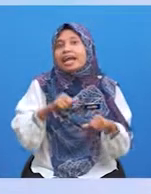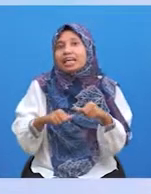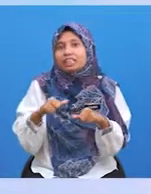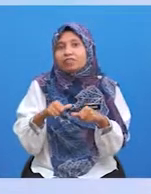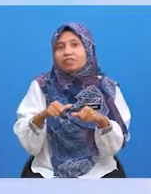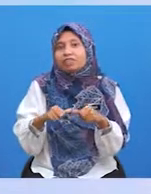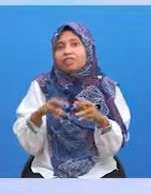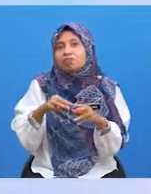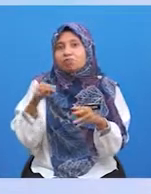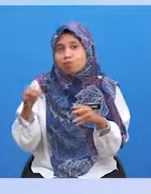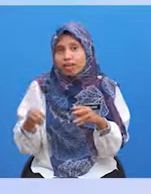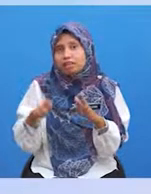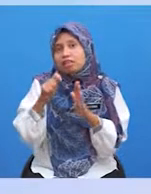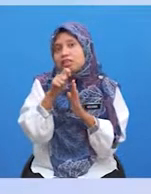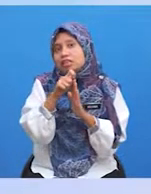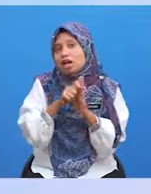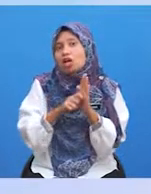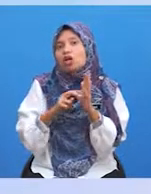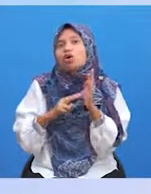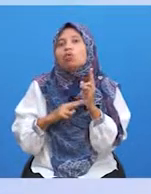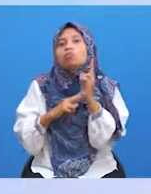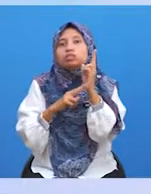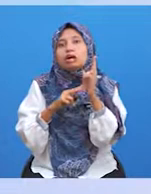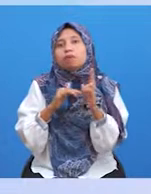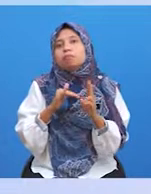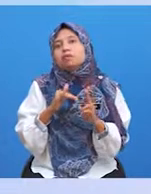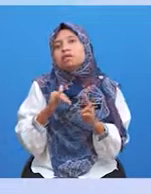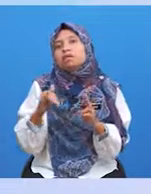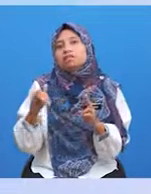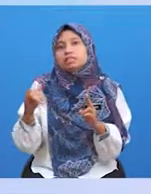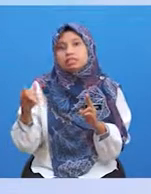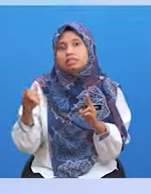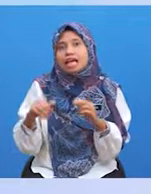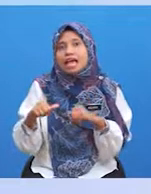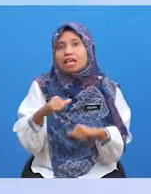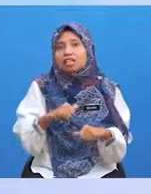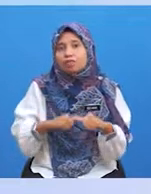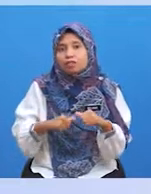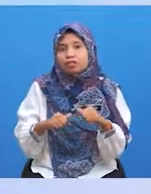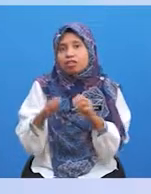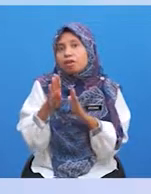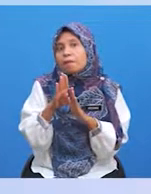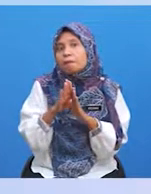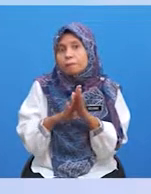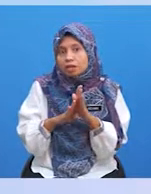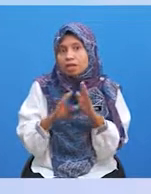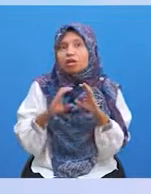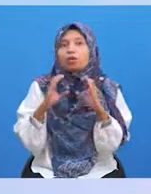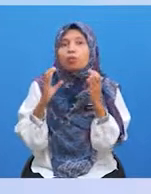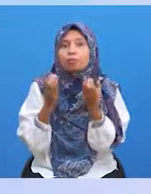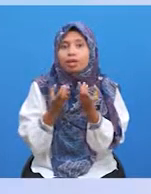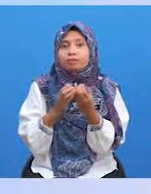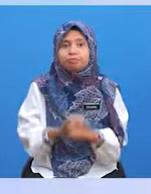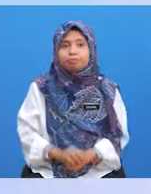abad ke-21 bolehlah ditakrifkan sebagai teknik mengajar yang menarik